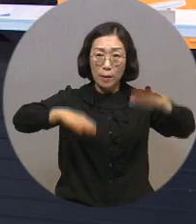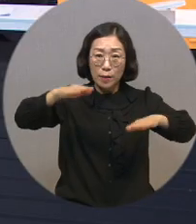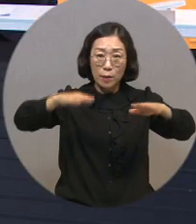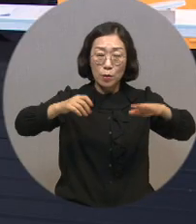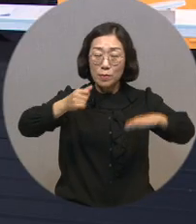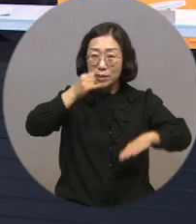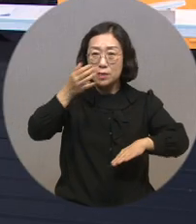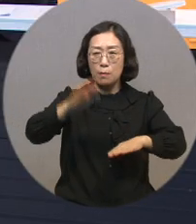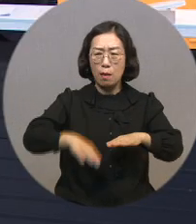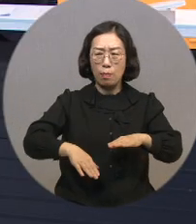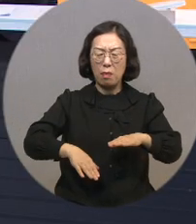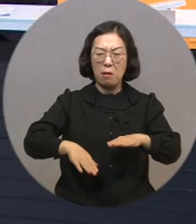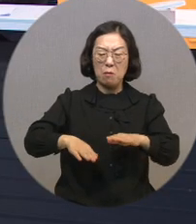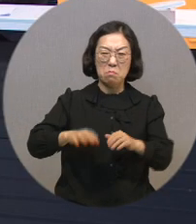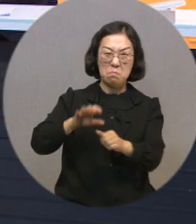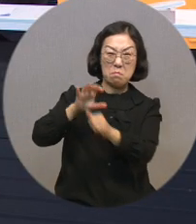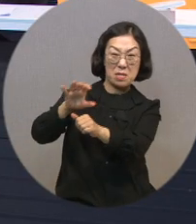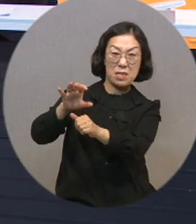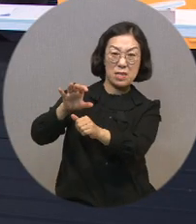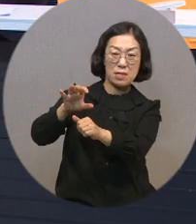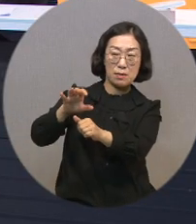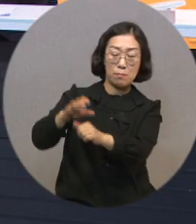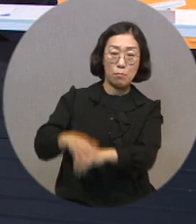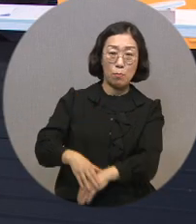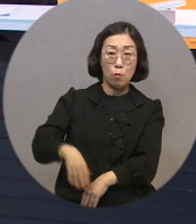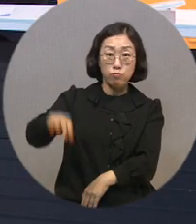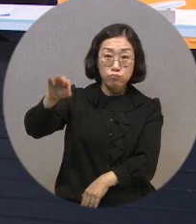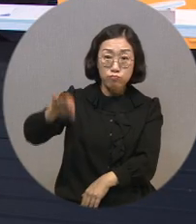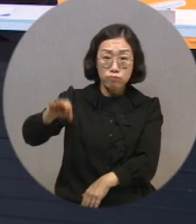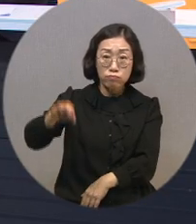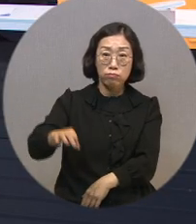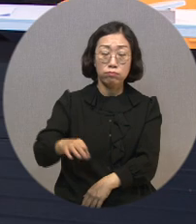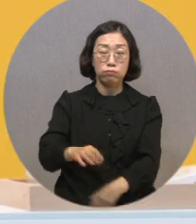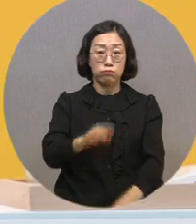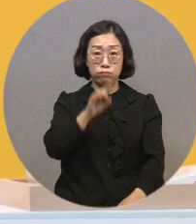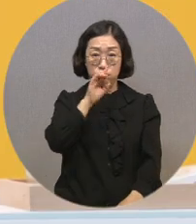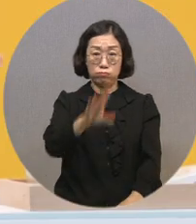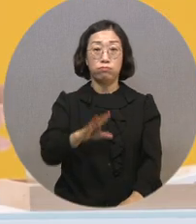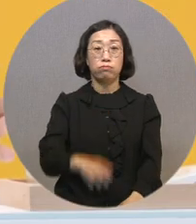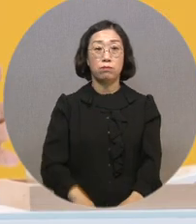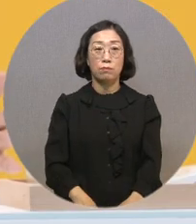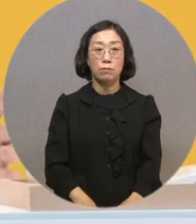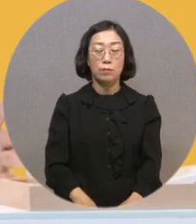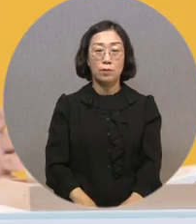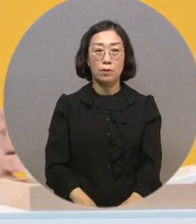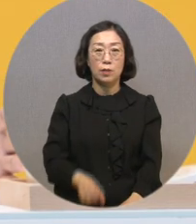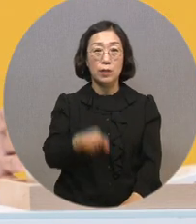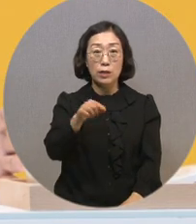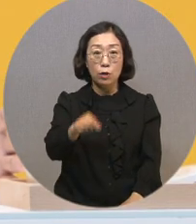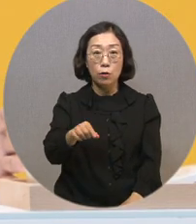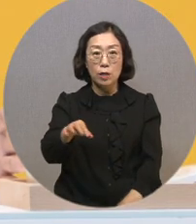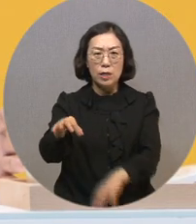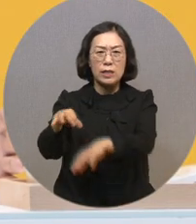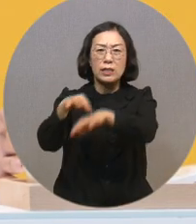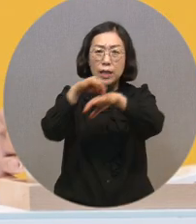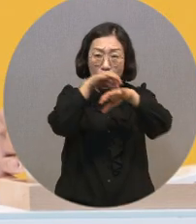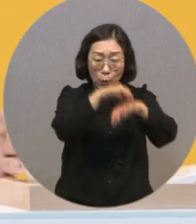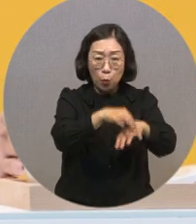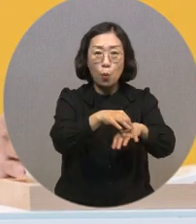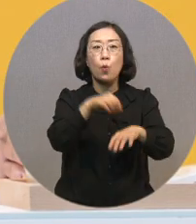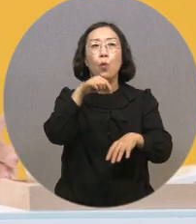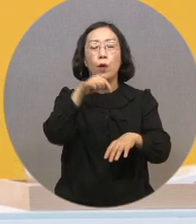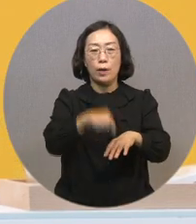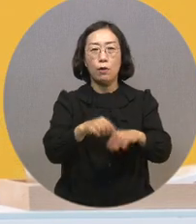되잖아요. 맞습니다. 그 차이의 개념을 일반 학교에 둘 뿐이라는 것이죠. 그죠? 예.